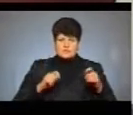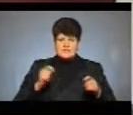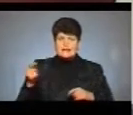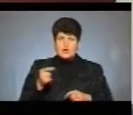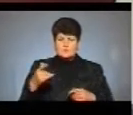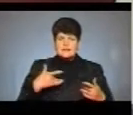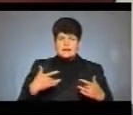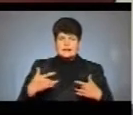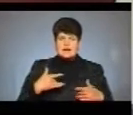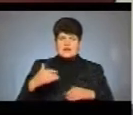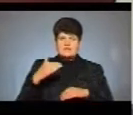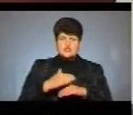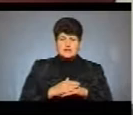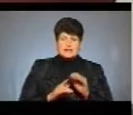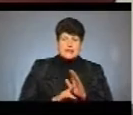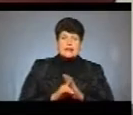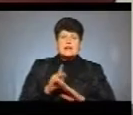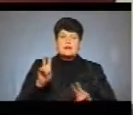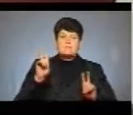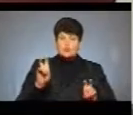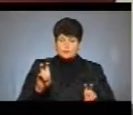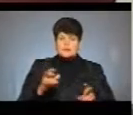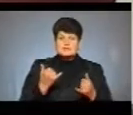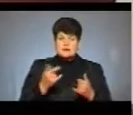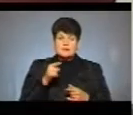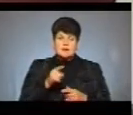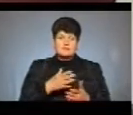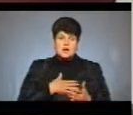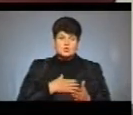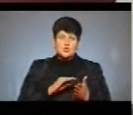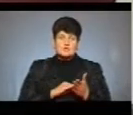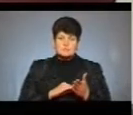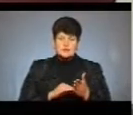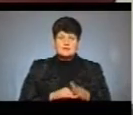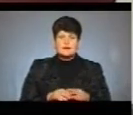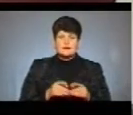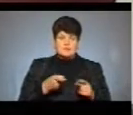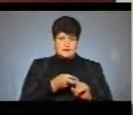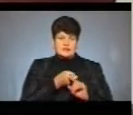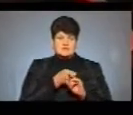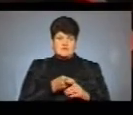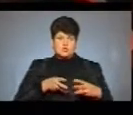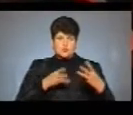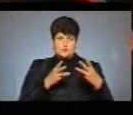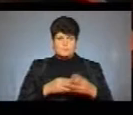«Тернопільські театральні вечори дебют». Зараз у театрі перебуває наша кореспондентка Анжела Шова, яка із нами на зв'язку.